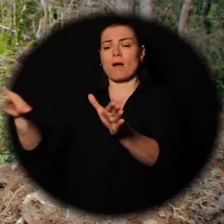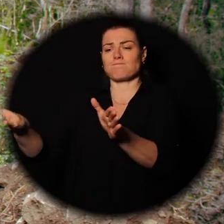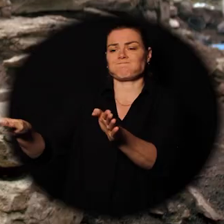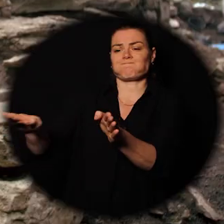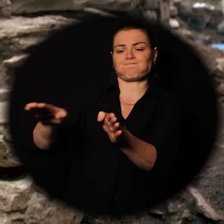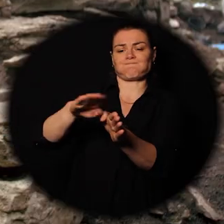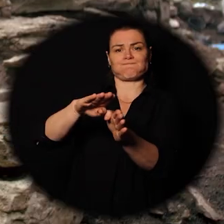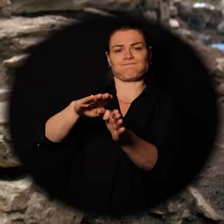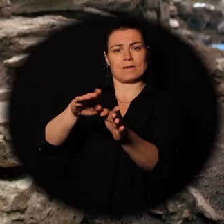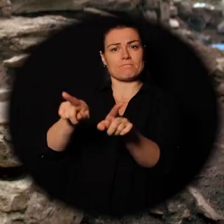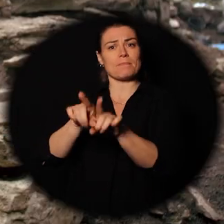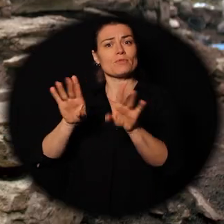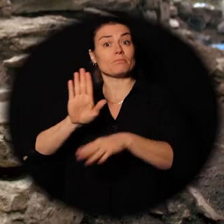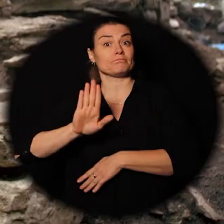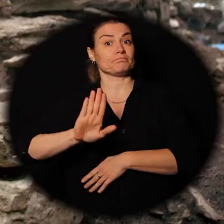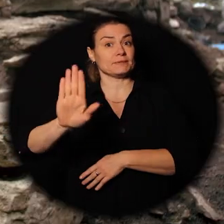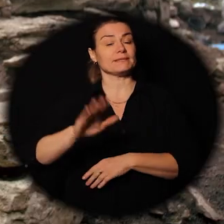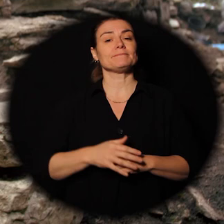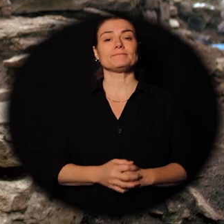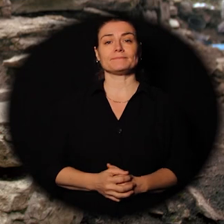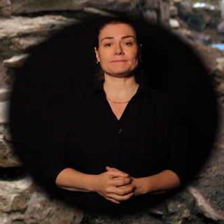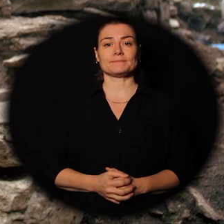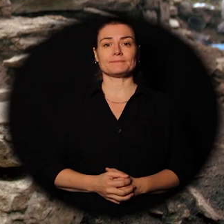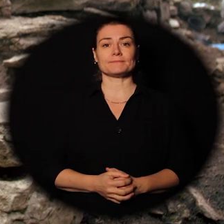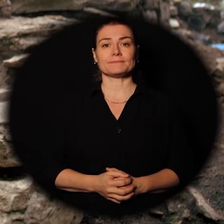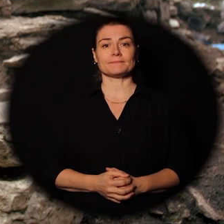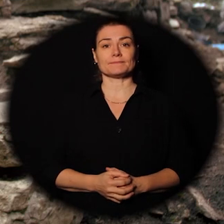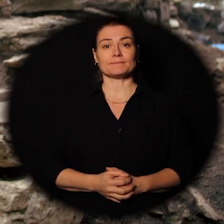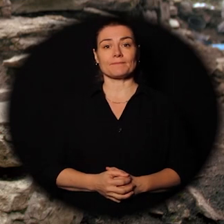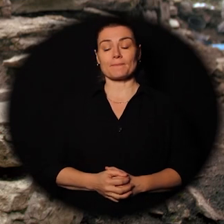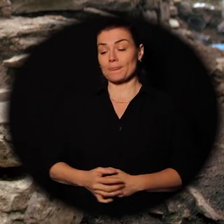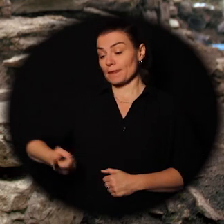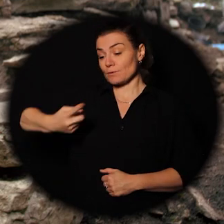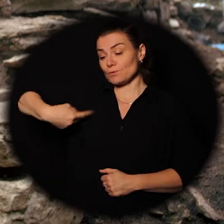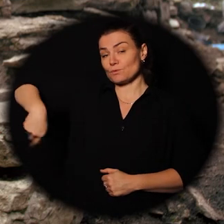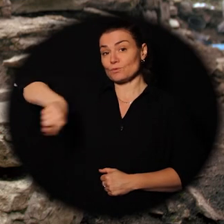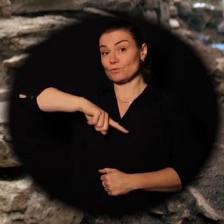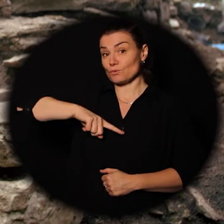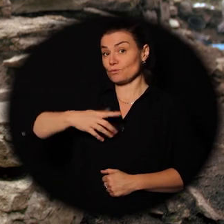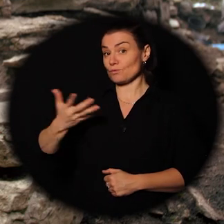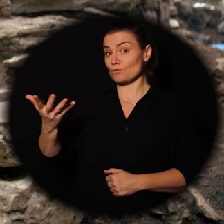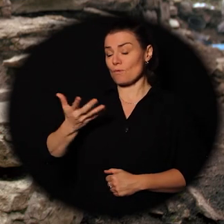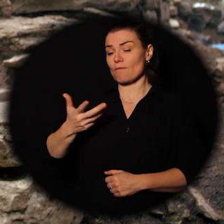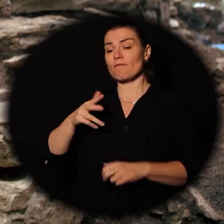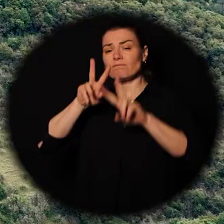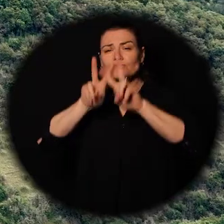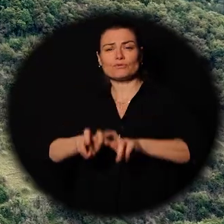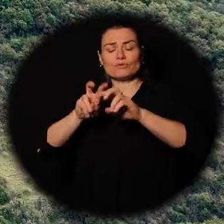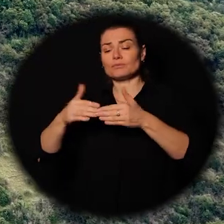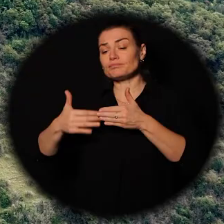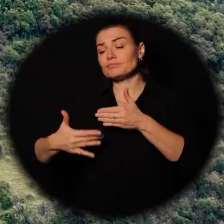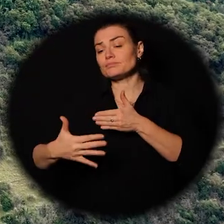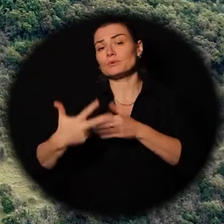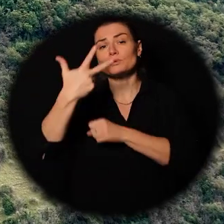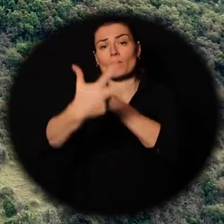l'édifice, donc c'est tout à fait particulier. Et donc l'objectif, au final, au bout de ces 3 ou 4 années qui